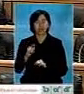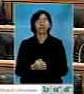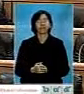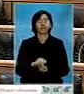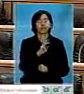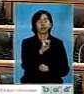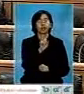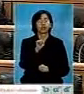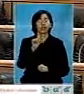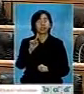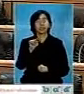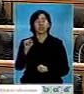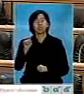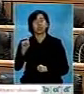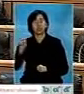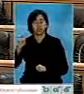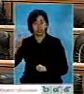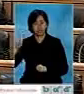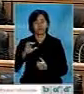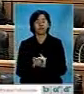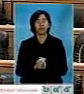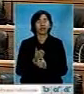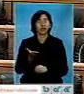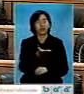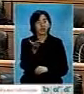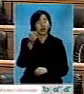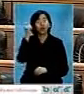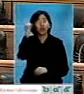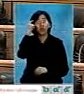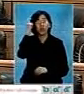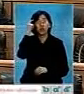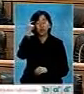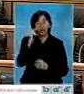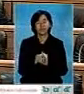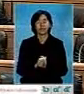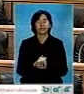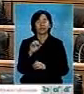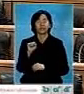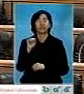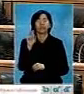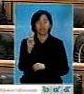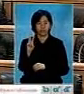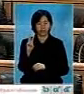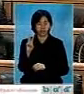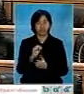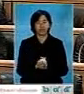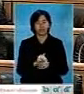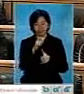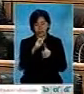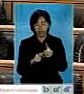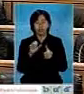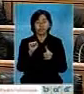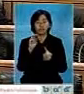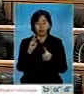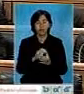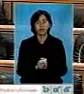111ถึง117ท่านทราบดีว่าที่มาของสมาชิกวุฒิสภาท่านประธานที่เคารพครับ